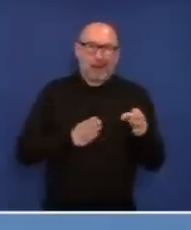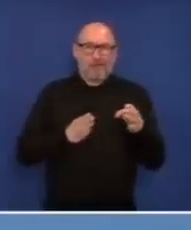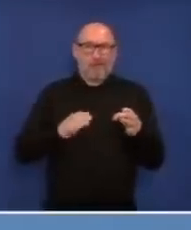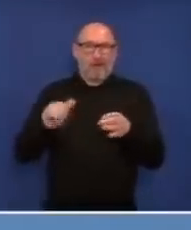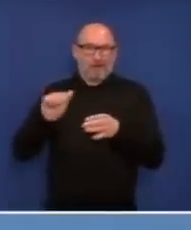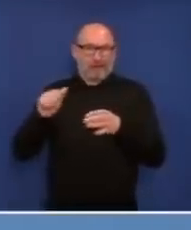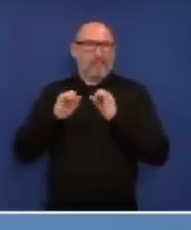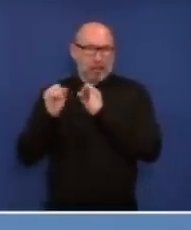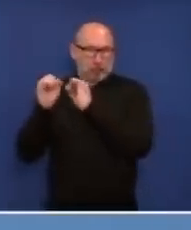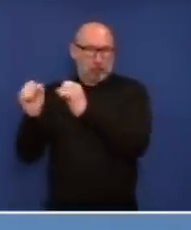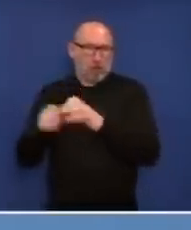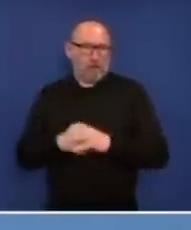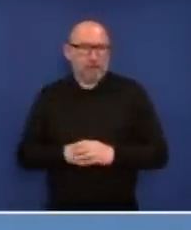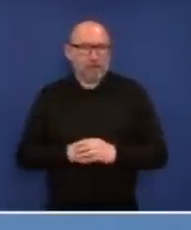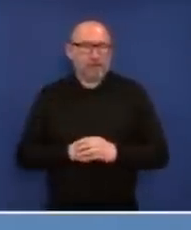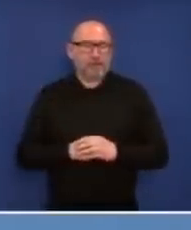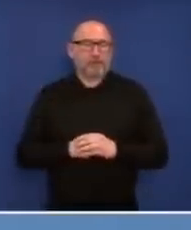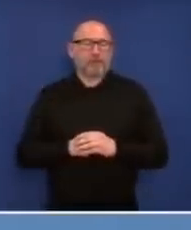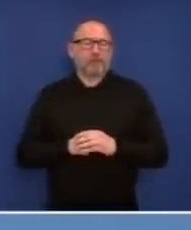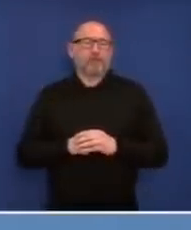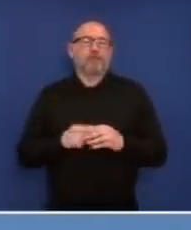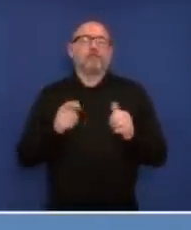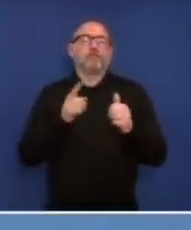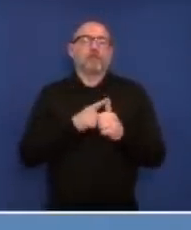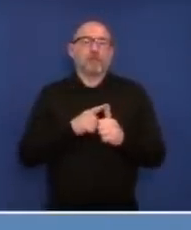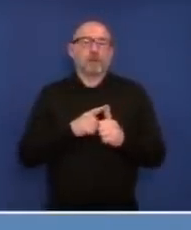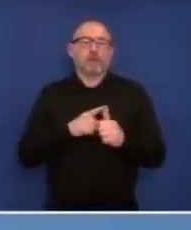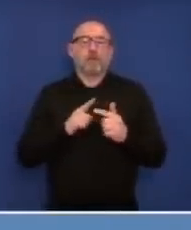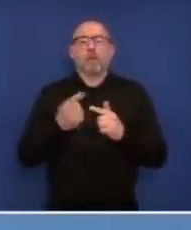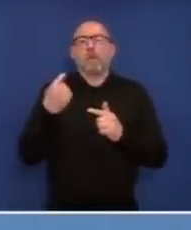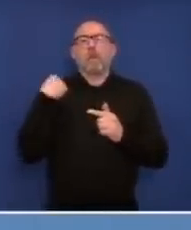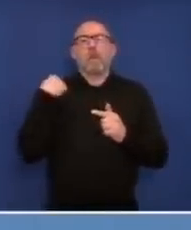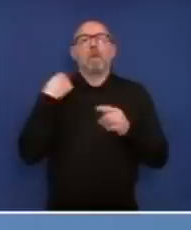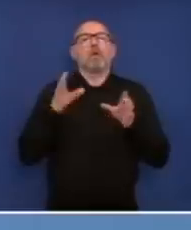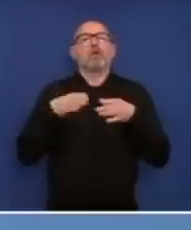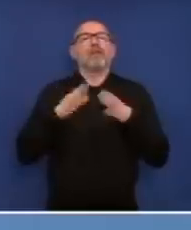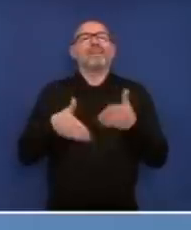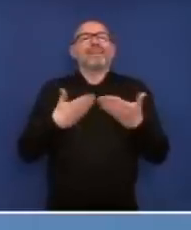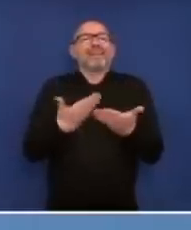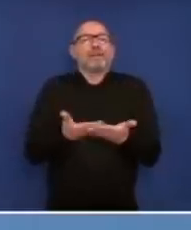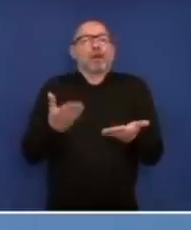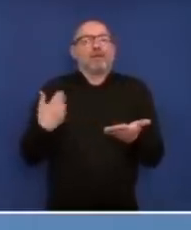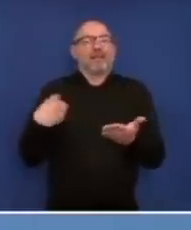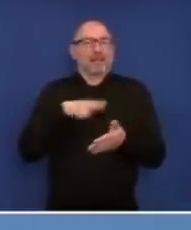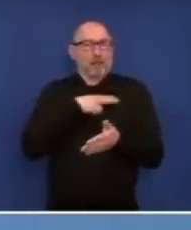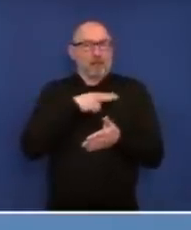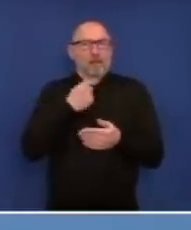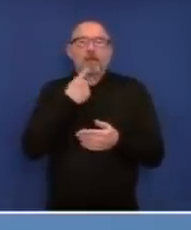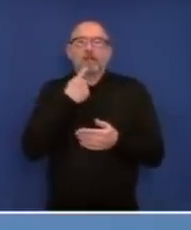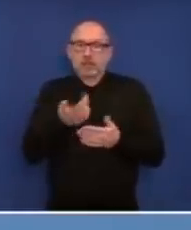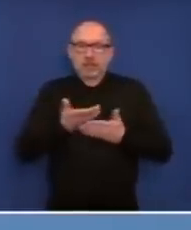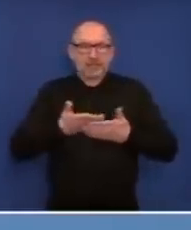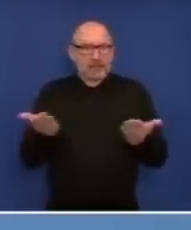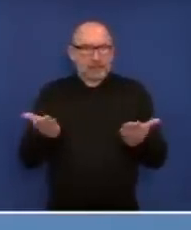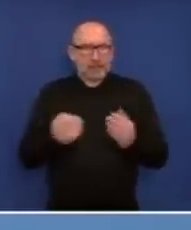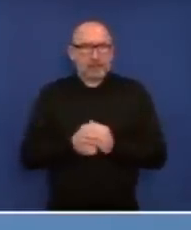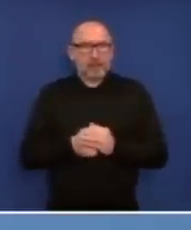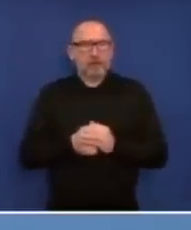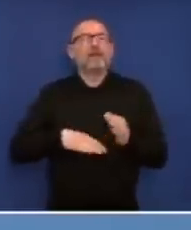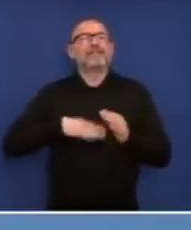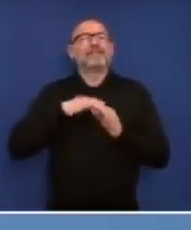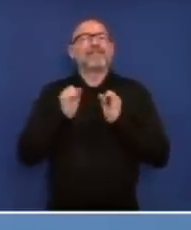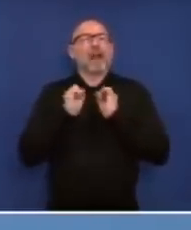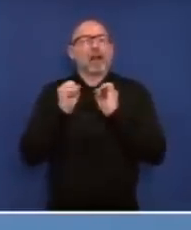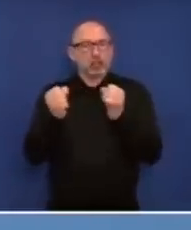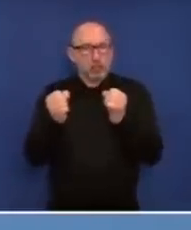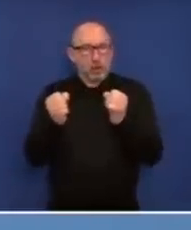war. Wir haben bei der Geberkonferenz im letzten November zugesagt, dass wir unser ziviles